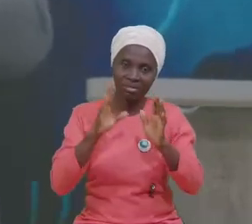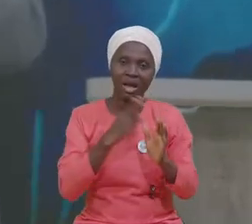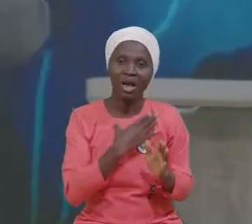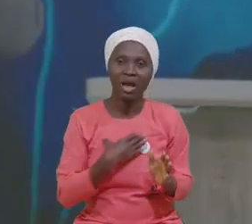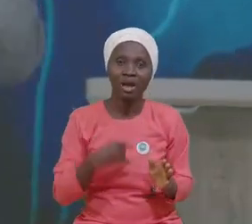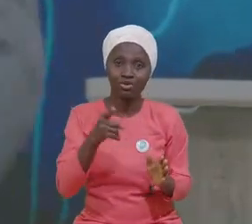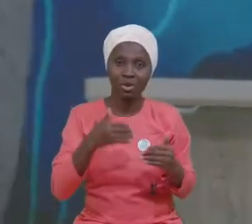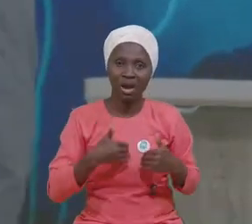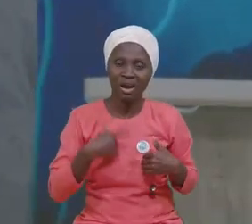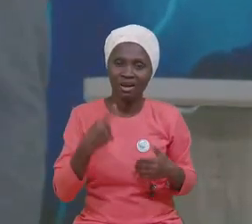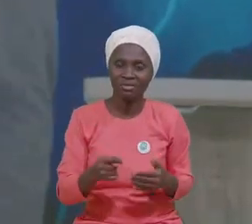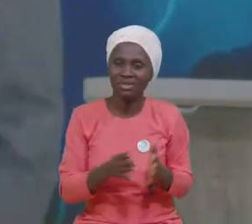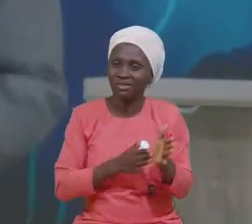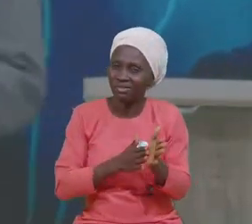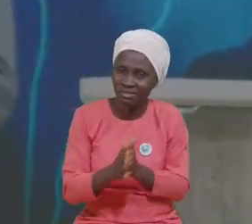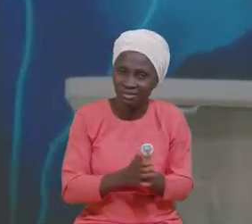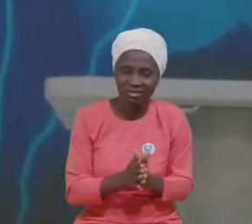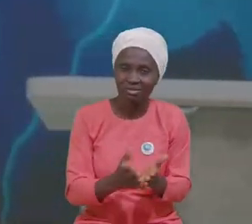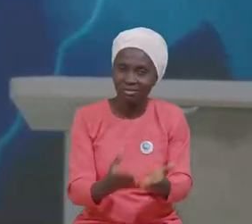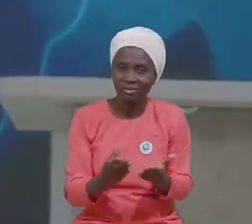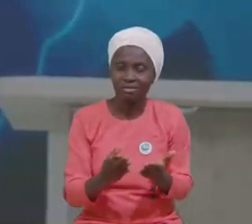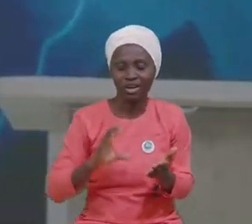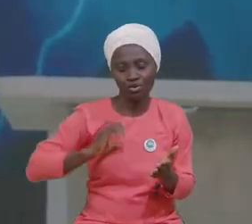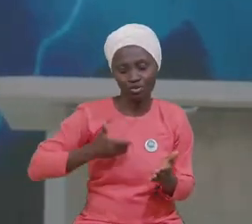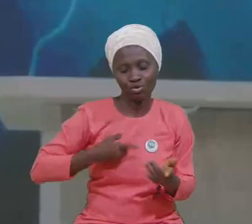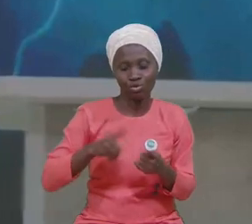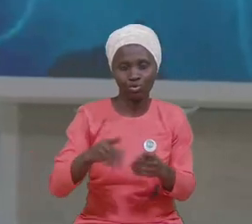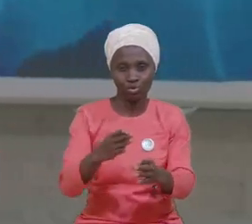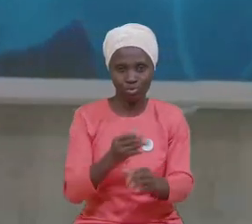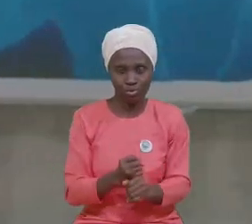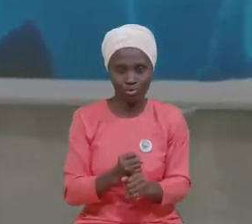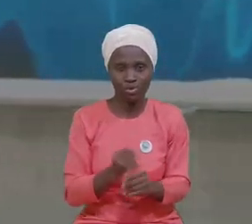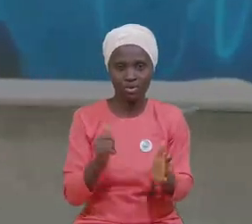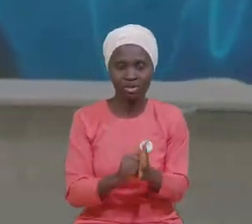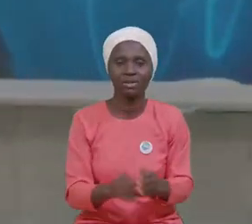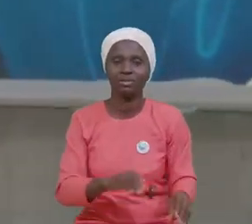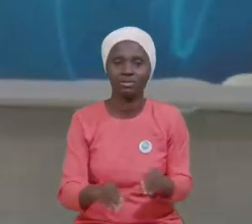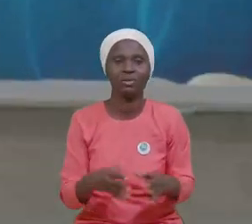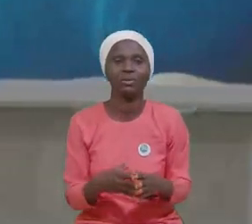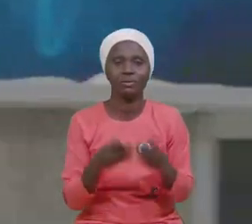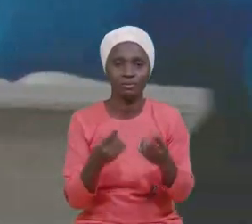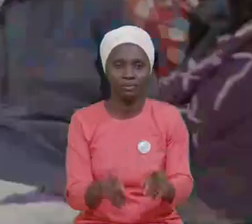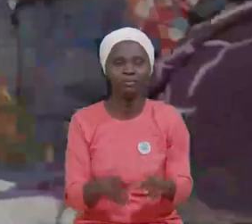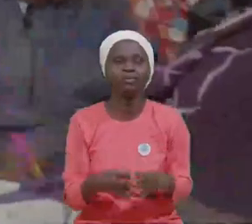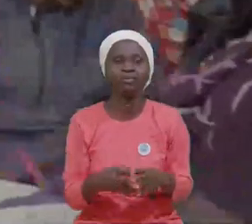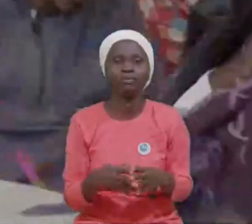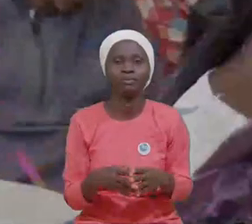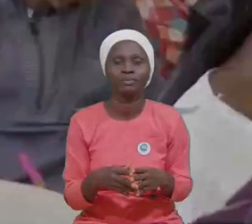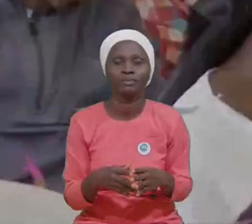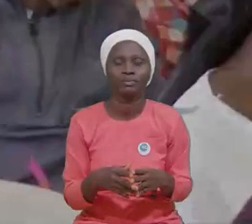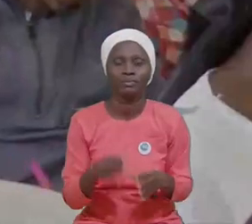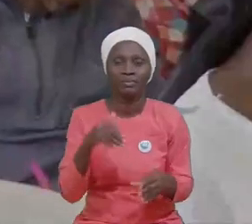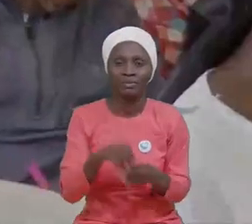engagé et tu as l'aspiration pour l'accomplir. Il nous dit en